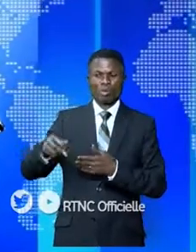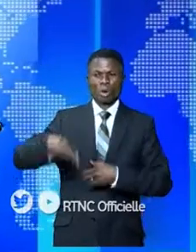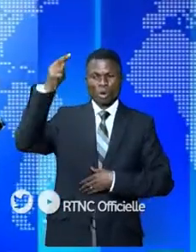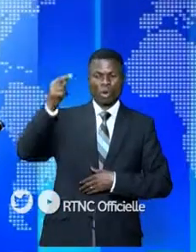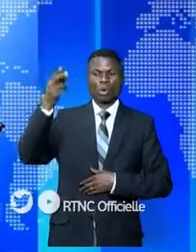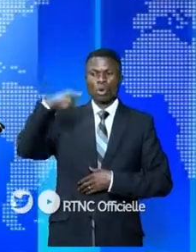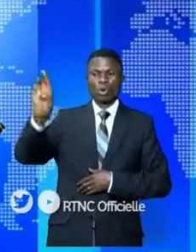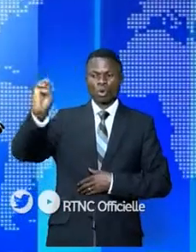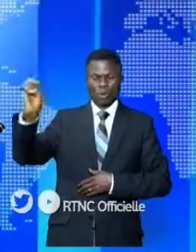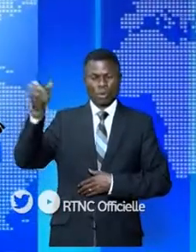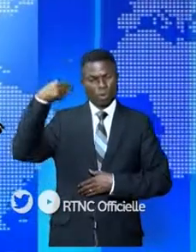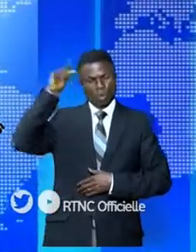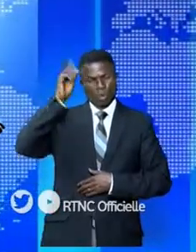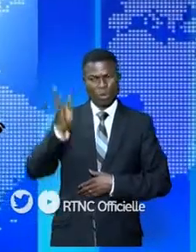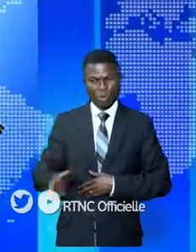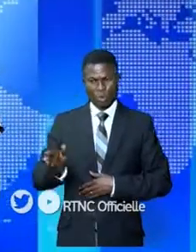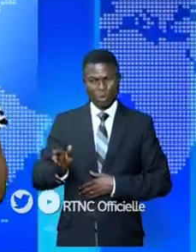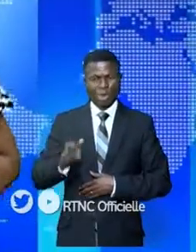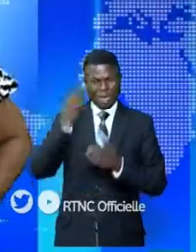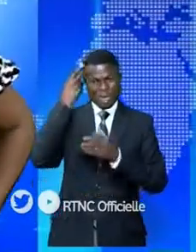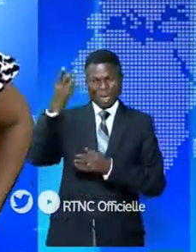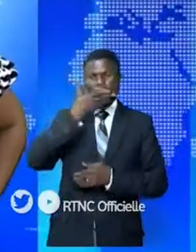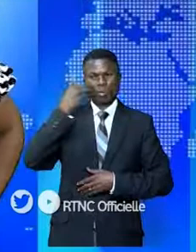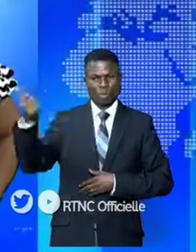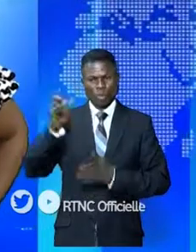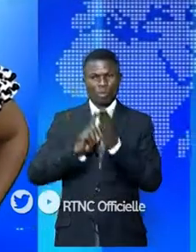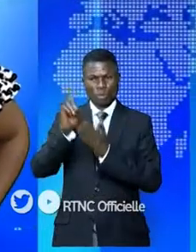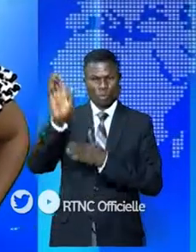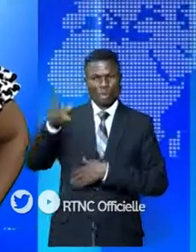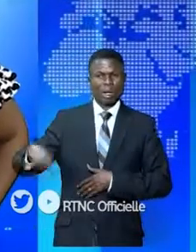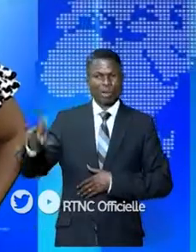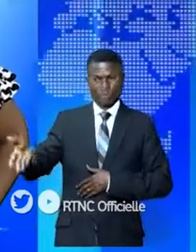gouverneur Christophe Nanga a des ambitions pour développer cette